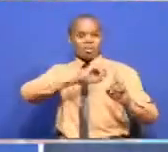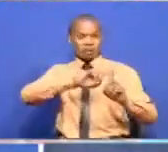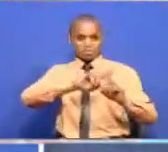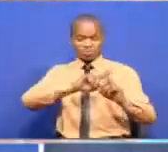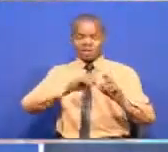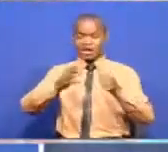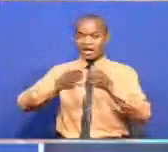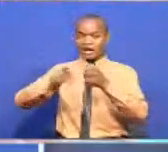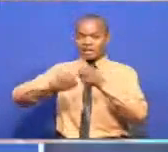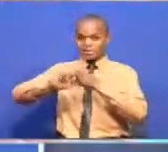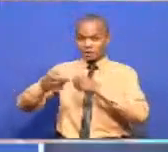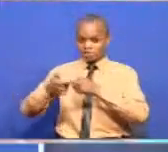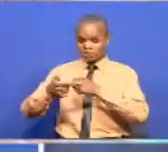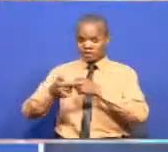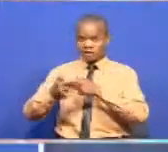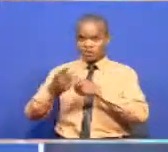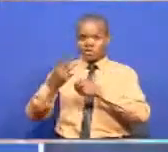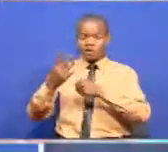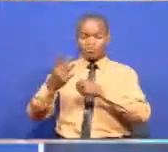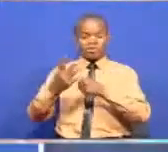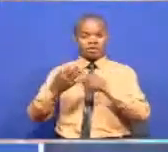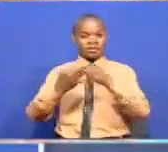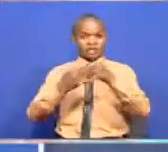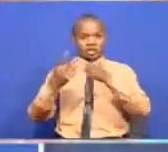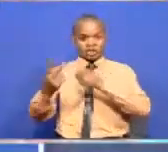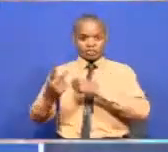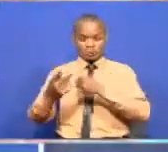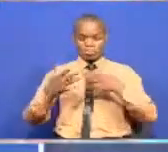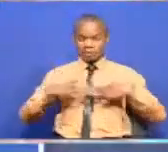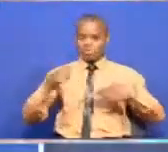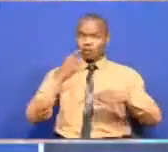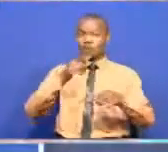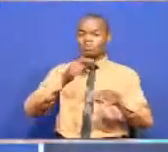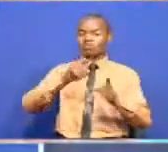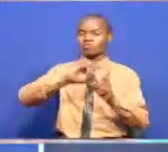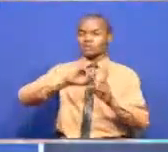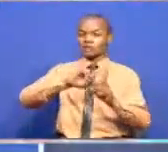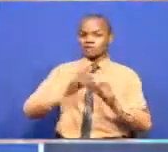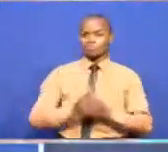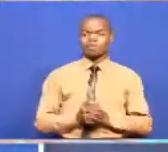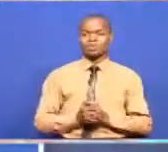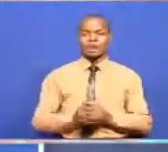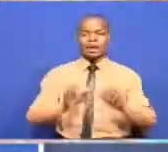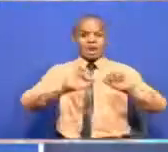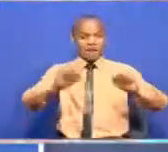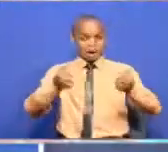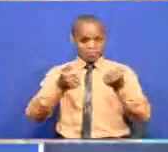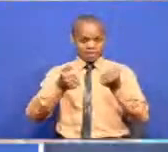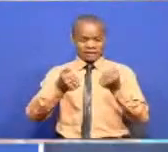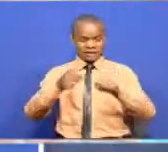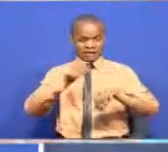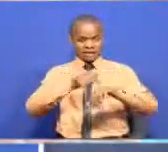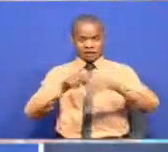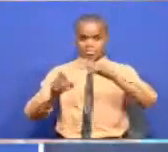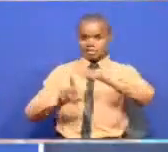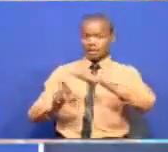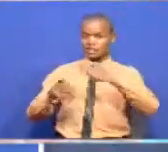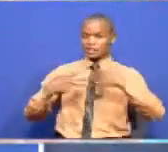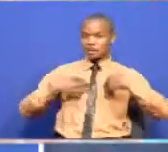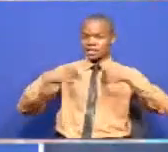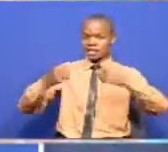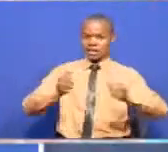9,448 jumla ya watu walioambukizwa na virusi hivyo hapa nchini. Haya yamejiri huku wizara ya afya ikipendelea mpango wa